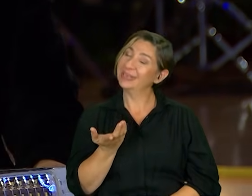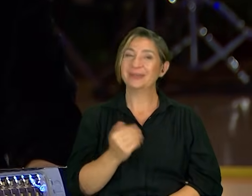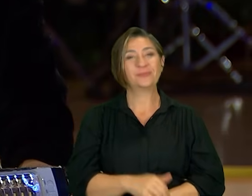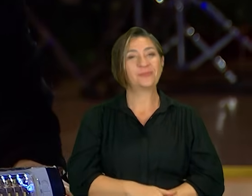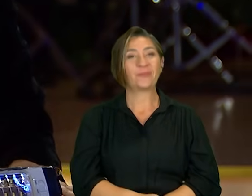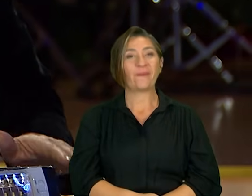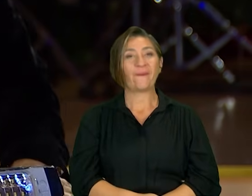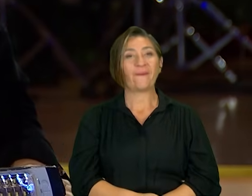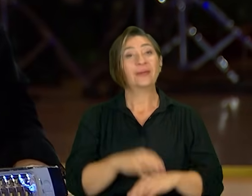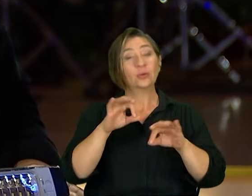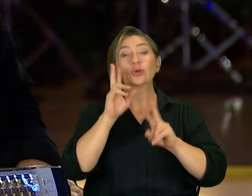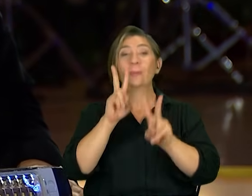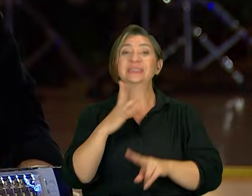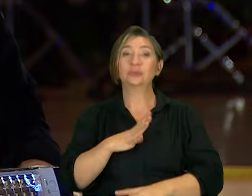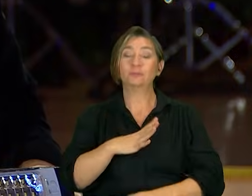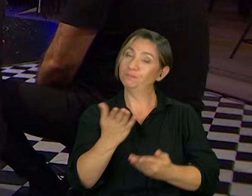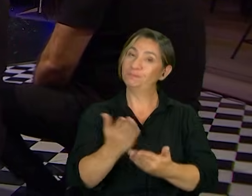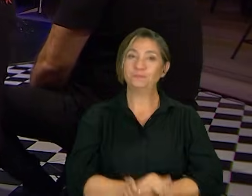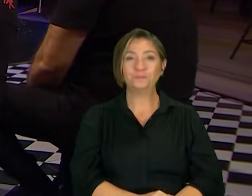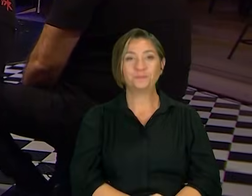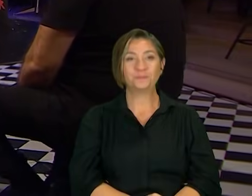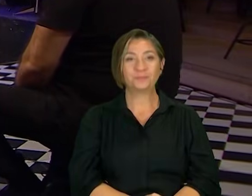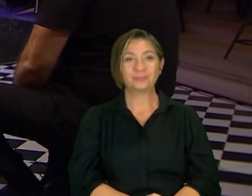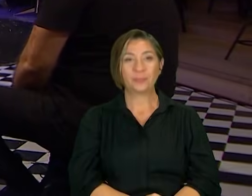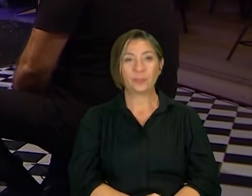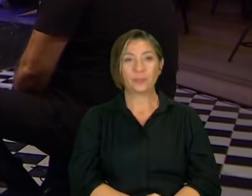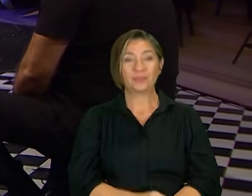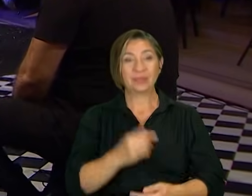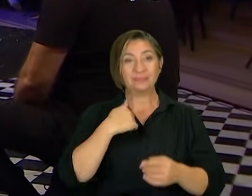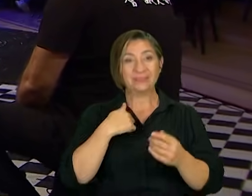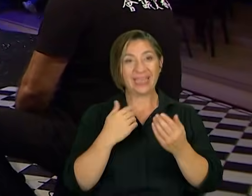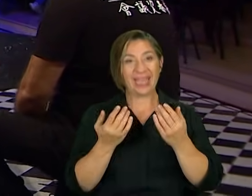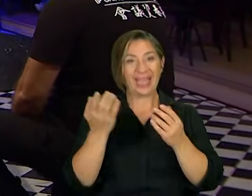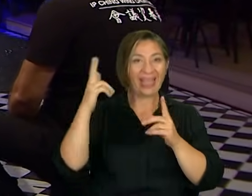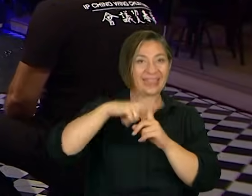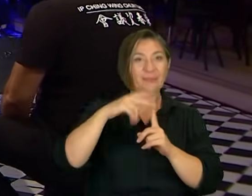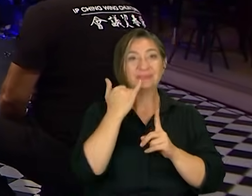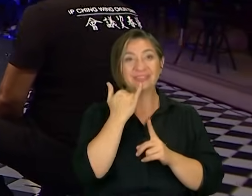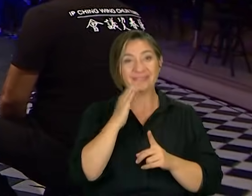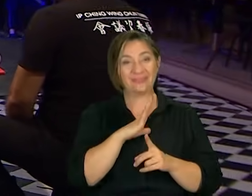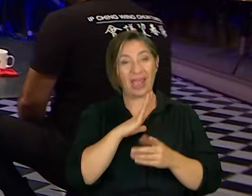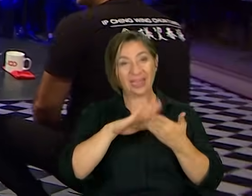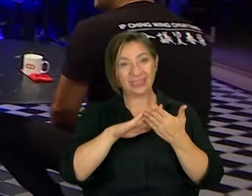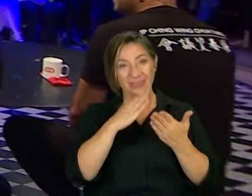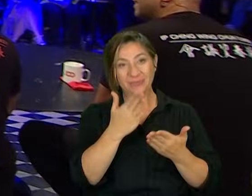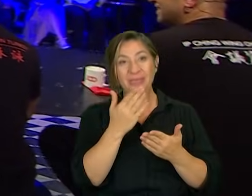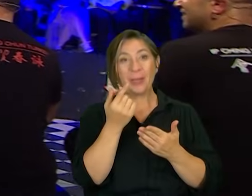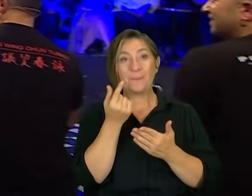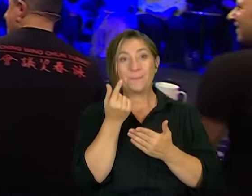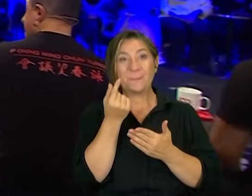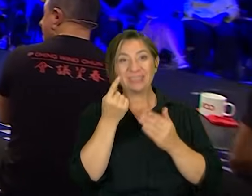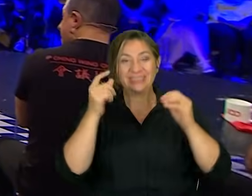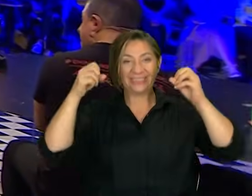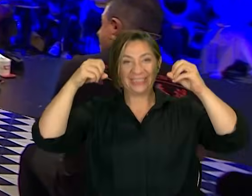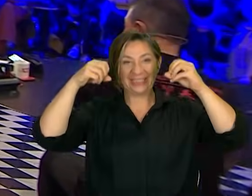Peki. Şimdi görmek istiyorum. Tabii ki. Ve bize katılan misafirlerimiz var, arkadaşlarımız. Biraz